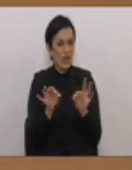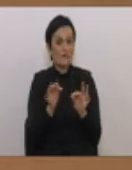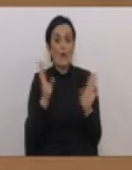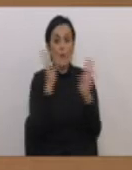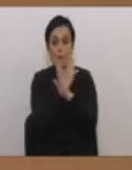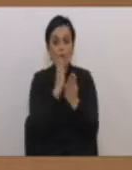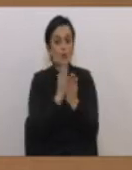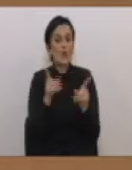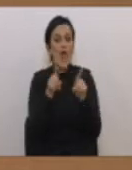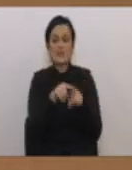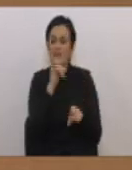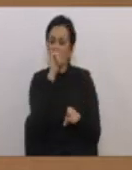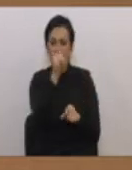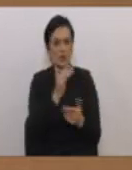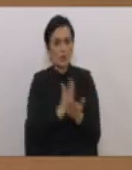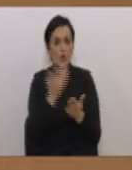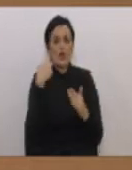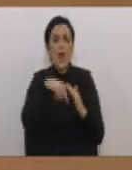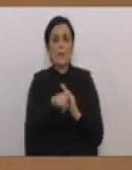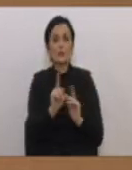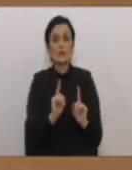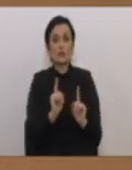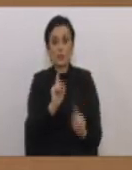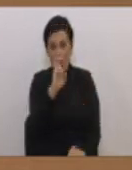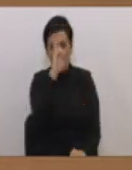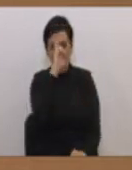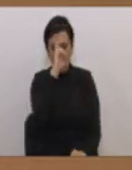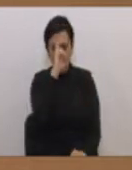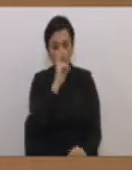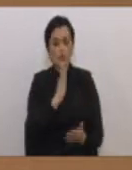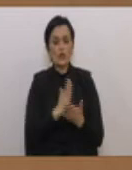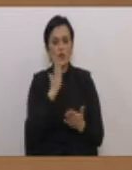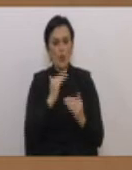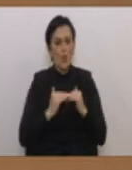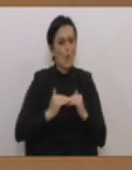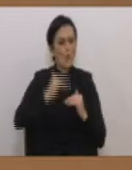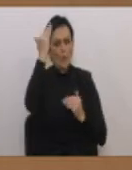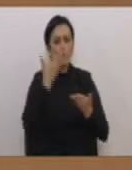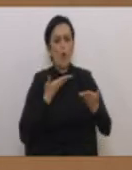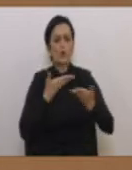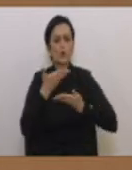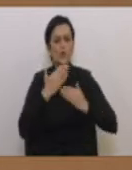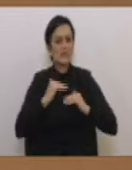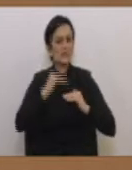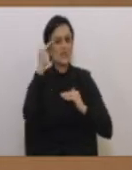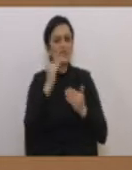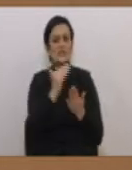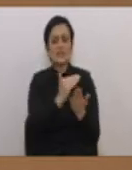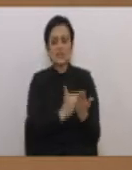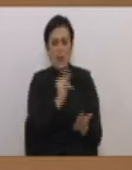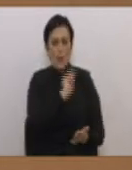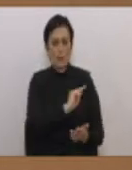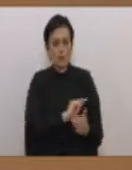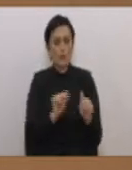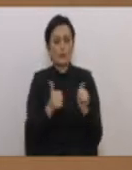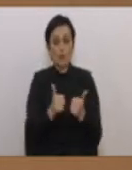ეს ვერ მოხდებოდა, გამომდინარე იქიდან, რომ ხელისუფლება დგას მოწოდების სიმაღლეზე და სისტემა მუშაობს ისე, როგორც